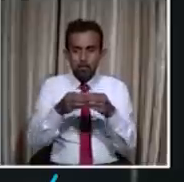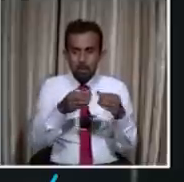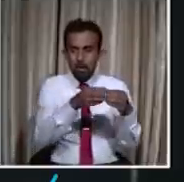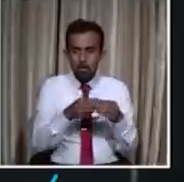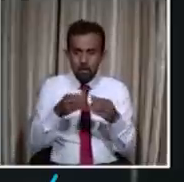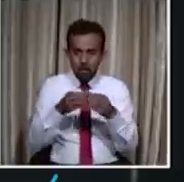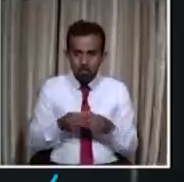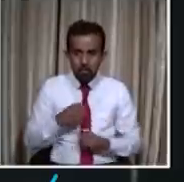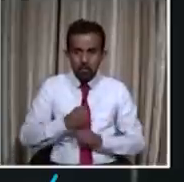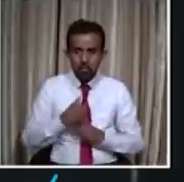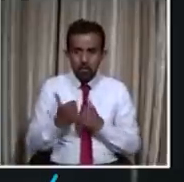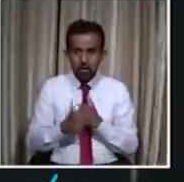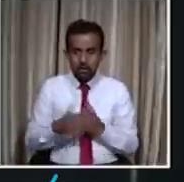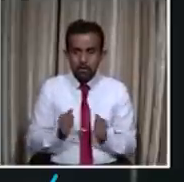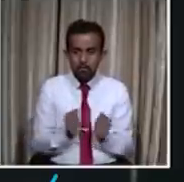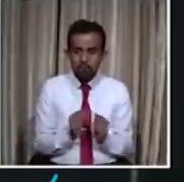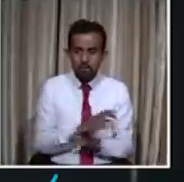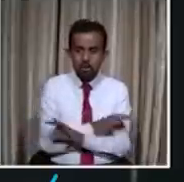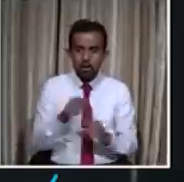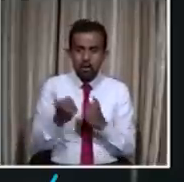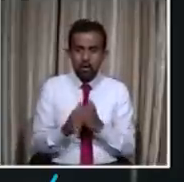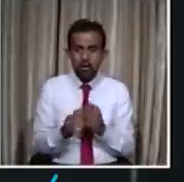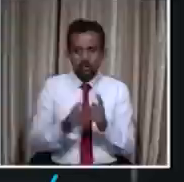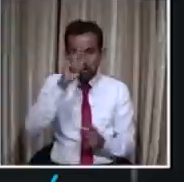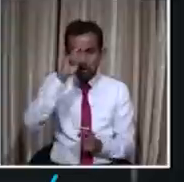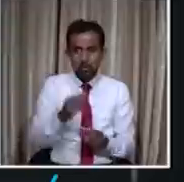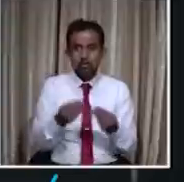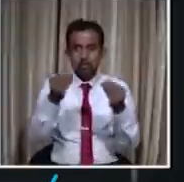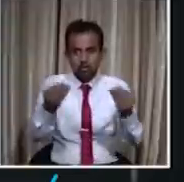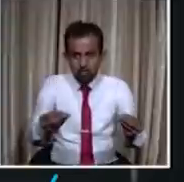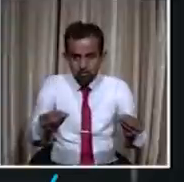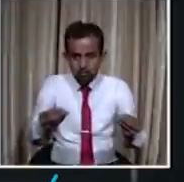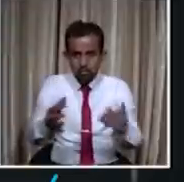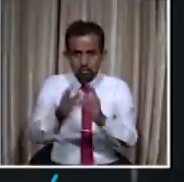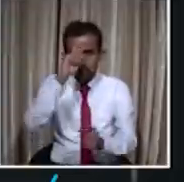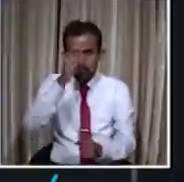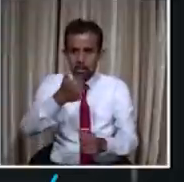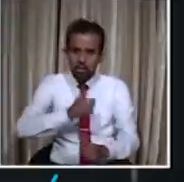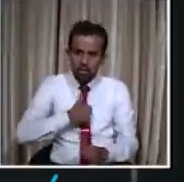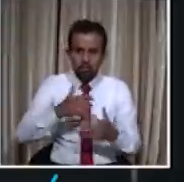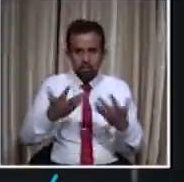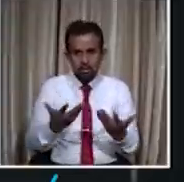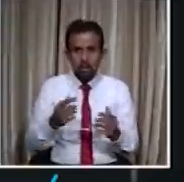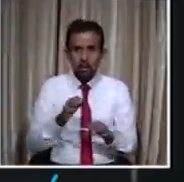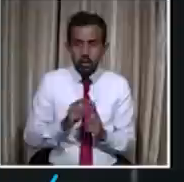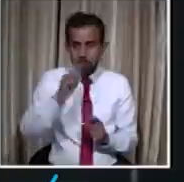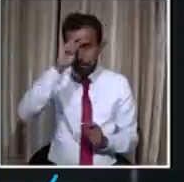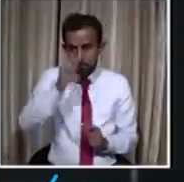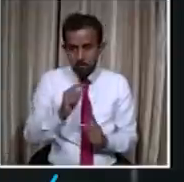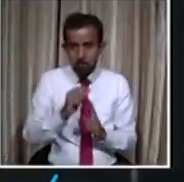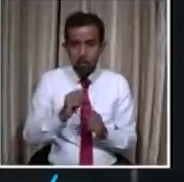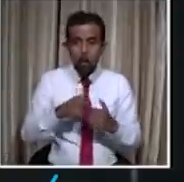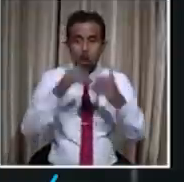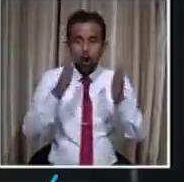කරලා ආණ්ඩුවක් හදලා වැඩපිළිවෙලක් හදලා ජනාධිපතිතුමාට දෙමු. ජනාධිපතිතුමා කැමතුණත් නැතත් ඒ වැඩපිළිවෙල ක්‍රියාත්මක කරන්න වෙනවා.